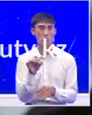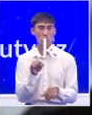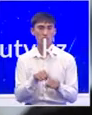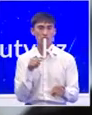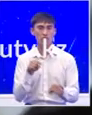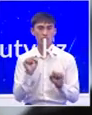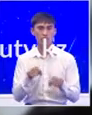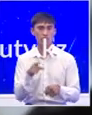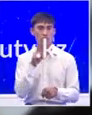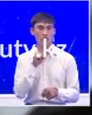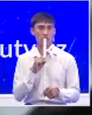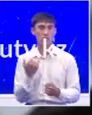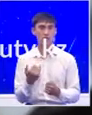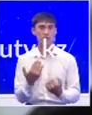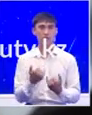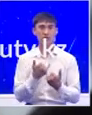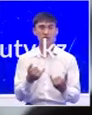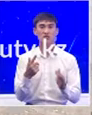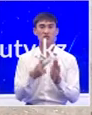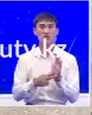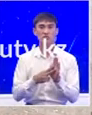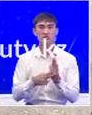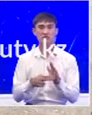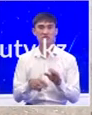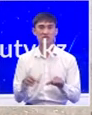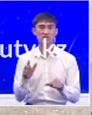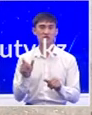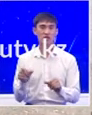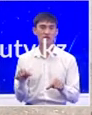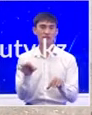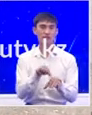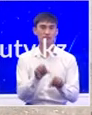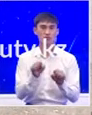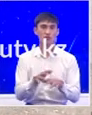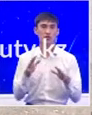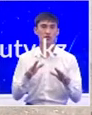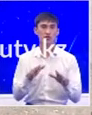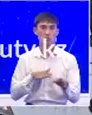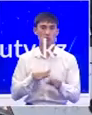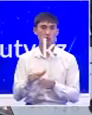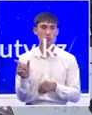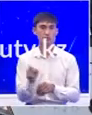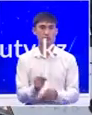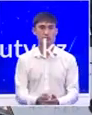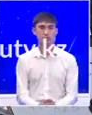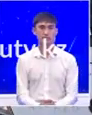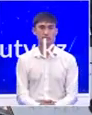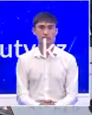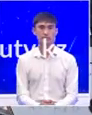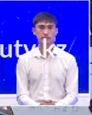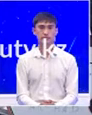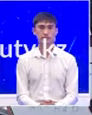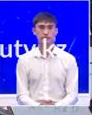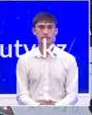в безопасности и комфорте. А вместимость до 80 человек даст возможность увеличить пассажиропоток. Через СПК